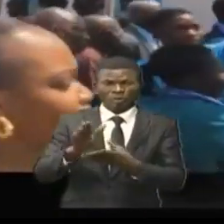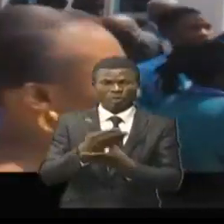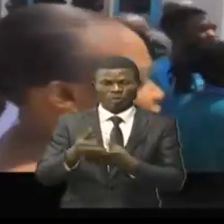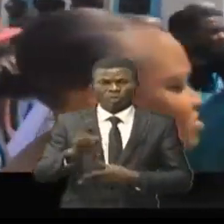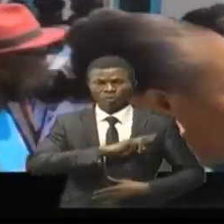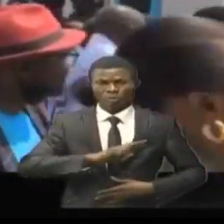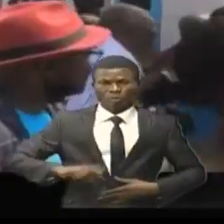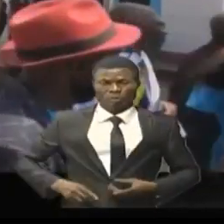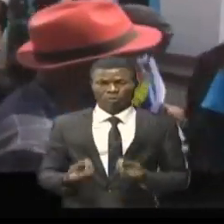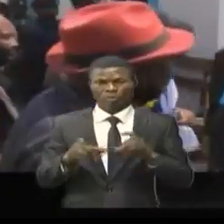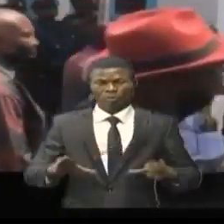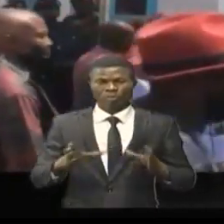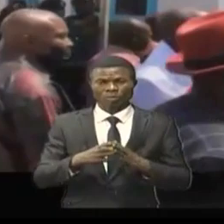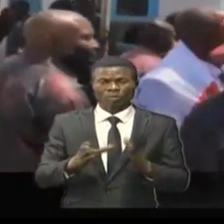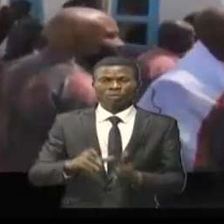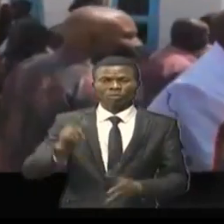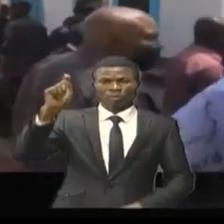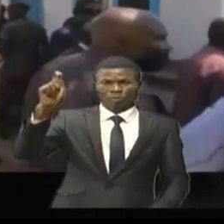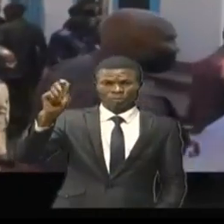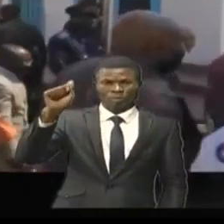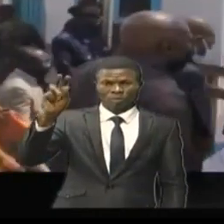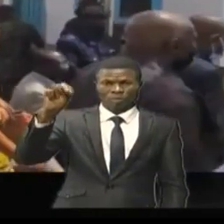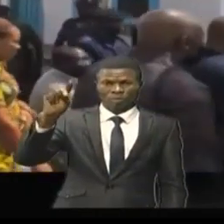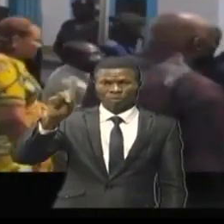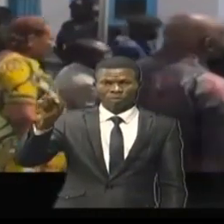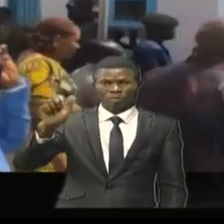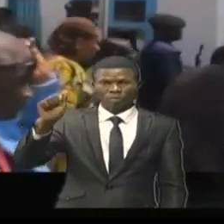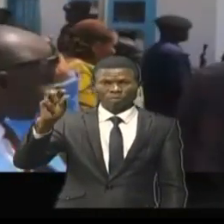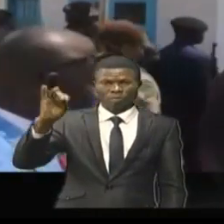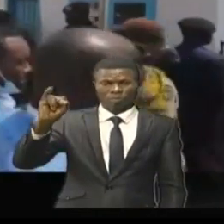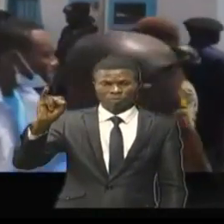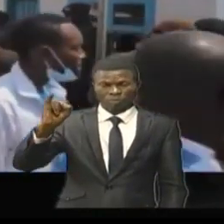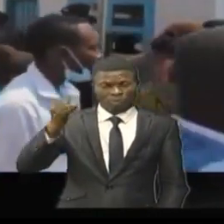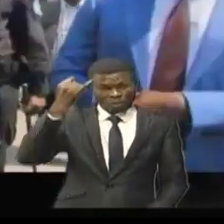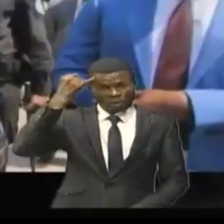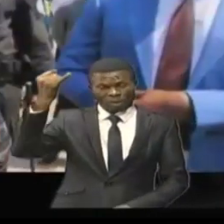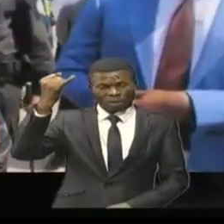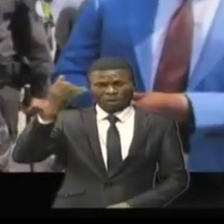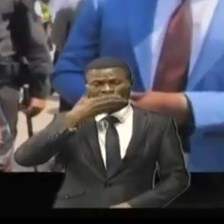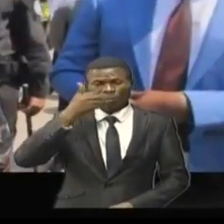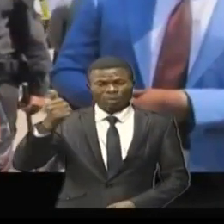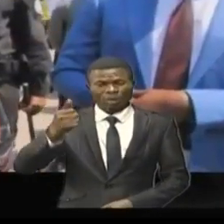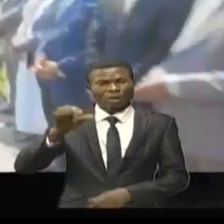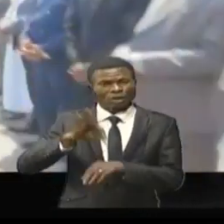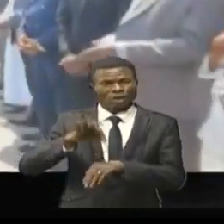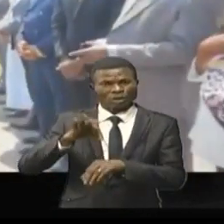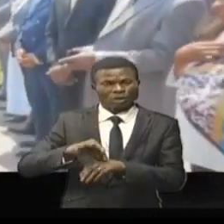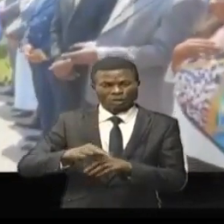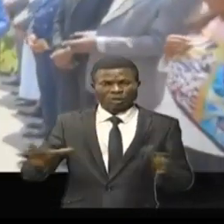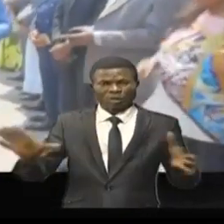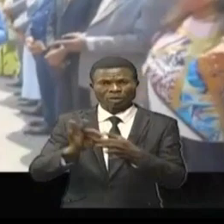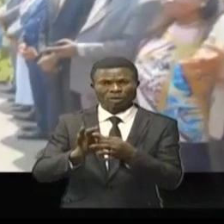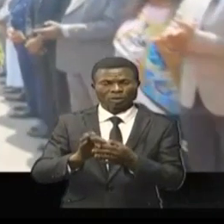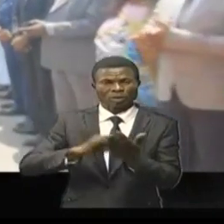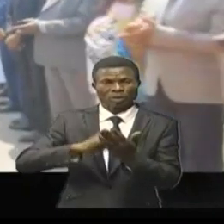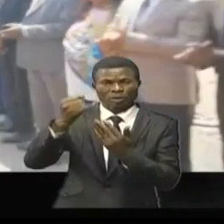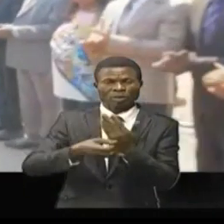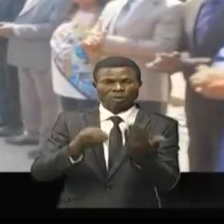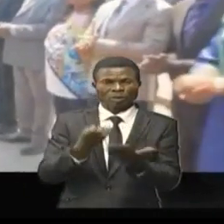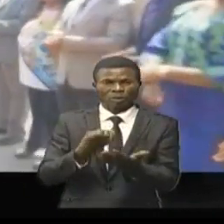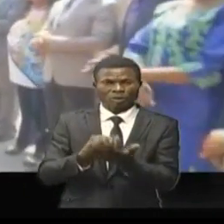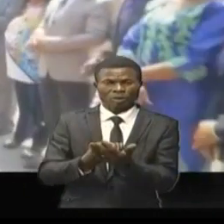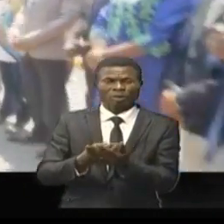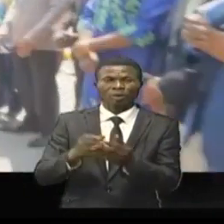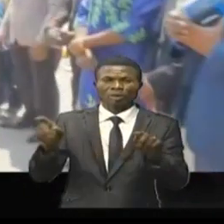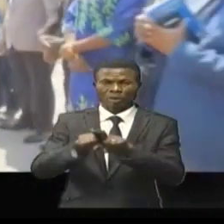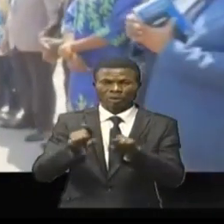et la Tanzanie, une occasion en or pour elle de mûrir davantage des contacts avec ses pairs dans le cadre du projet économique commun